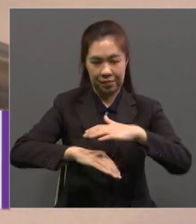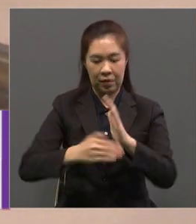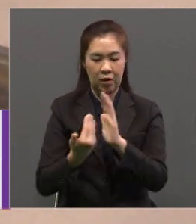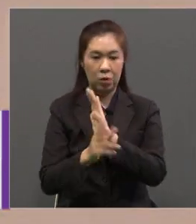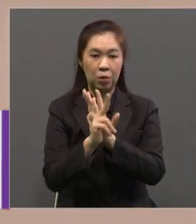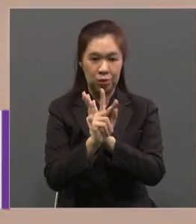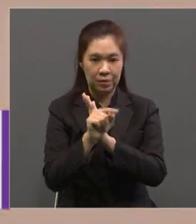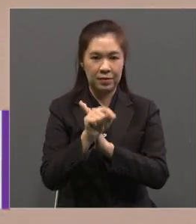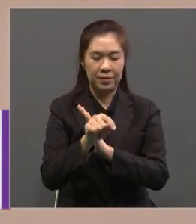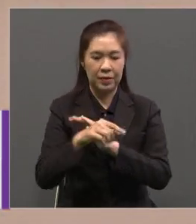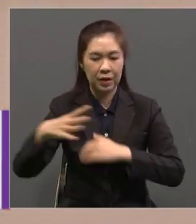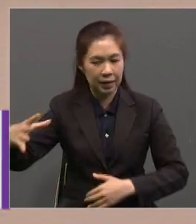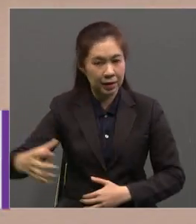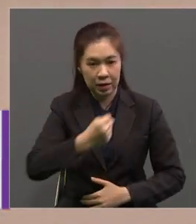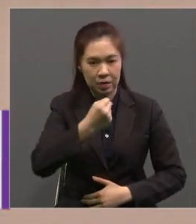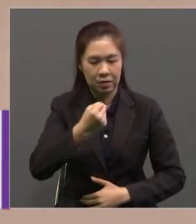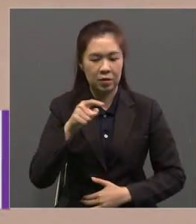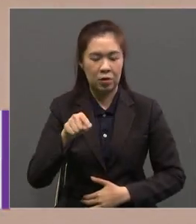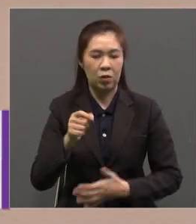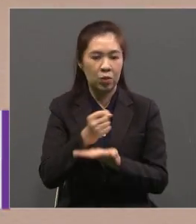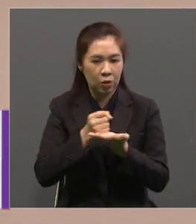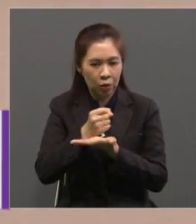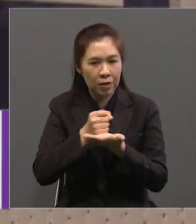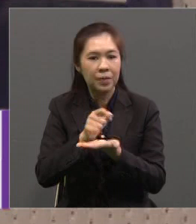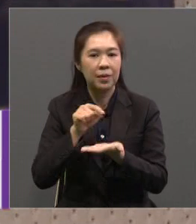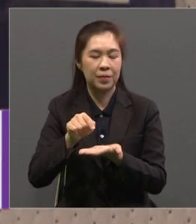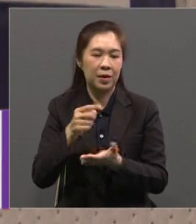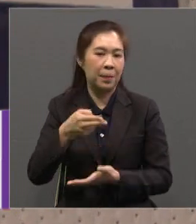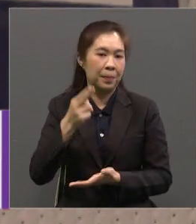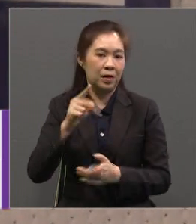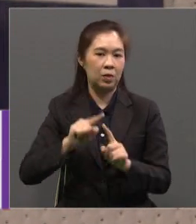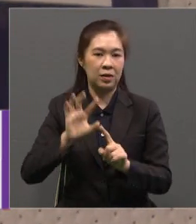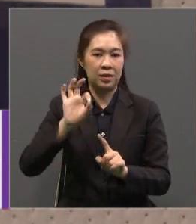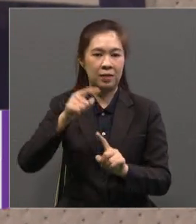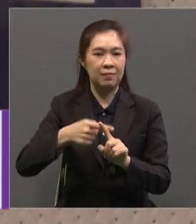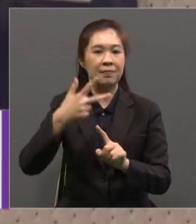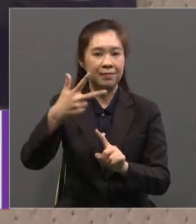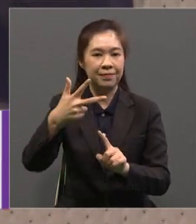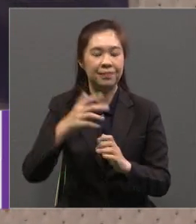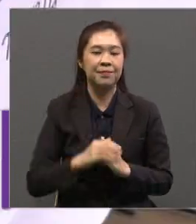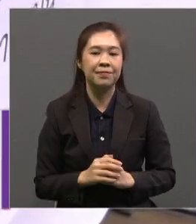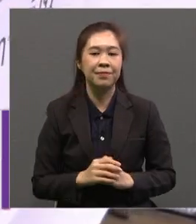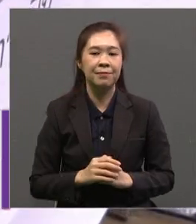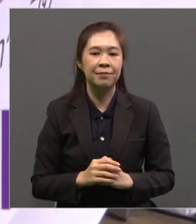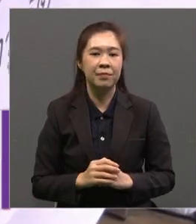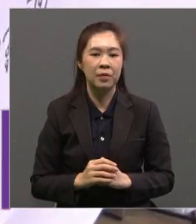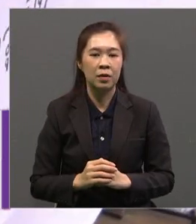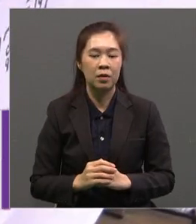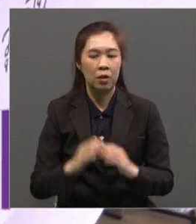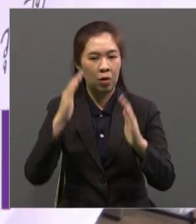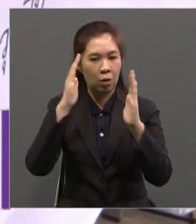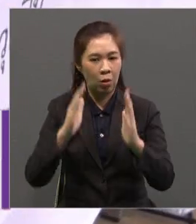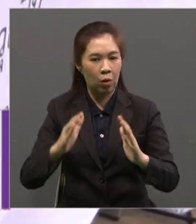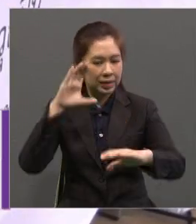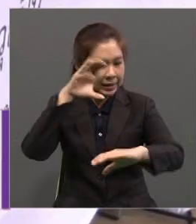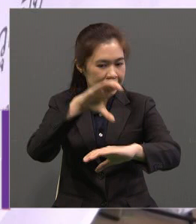อนแก่นเนี่ยยึดได้จากปฏิบัติการระดมกวาดล้างอาชญากรรมยาเสพติดอาวุธปืนเมื่อวันที่9มีนาคมโดยสามารถจับกลุ่มผู้ต้องหาได้จ